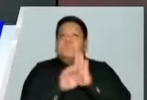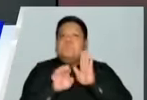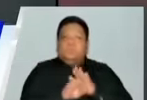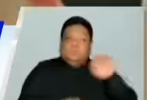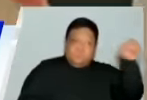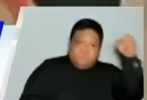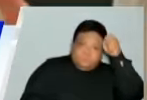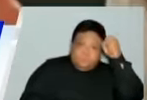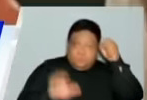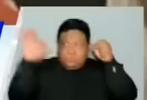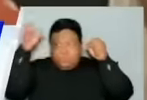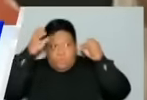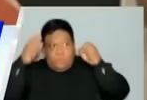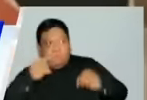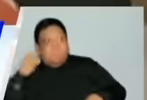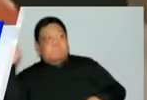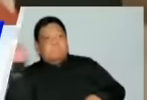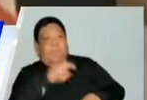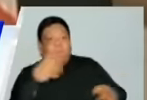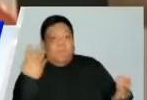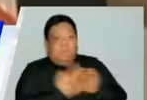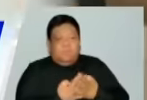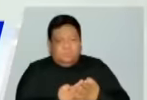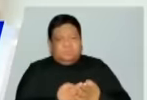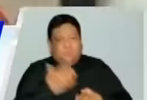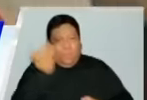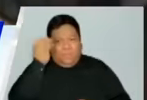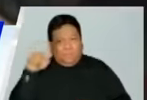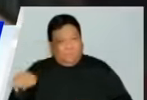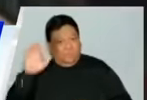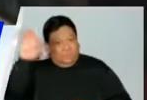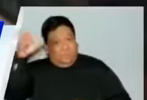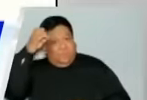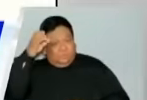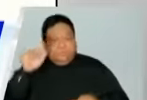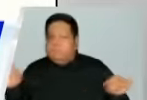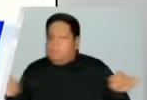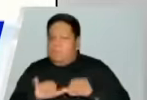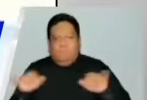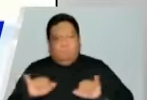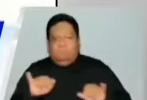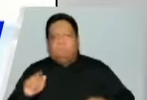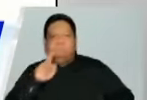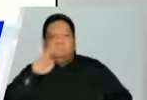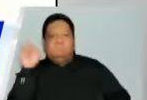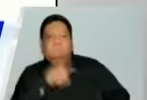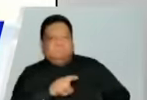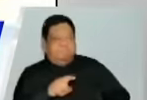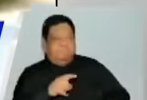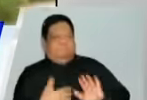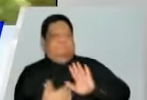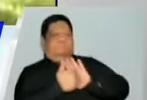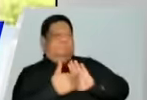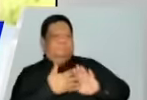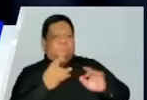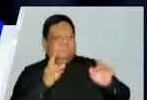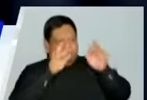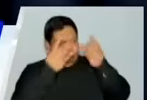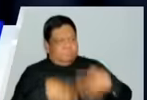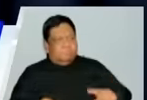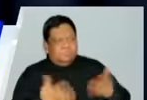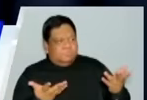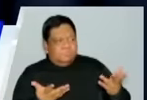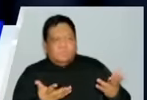Cited contempt at ipinaaaresto na rin kasi si Kibuloy ng mababang kapulungan dahil sa hindi pagdalo sa mga pagdinig sa prangkisa ng SMNI.